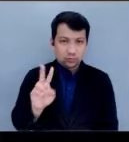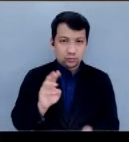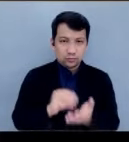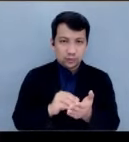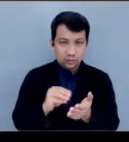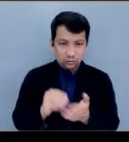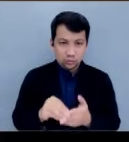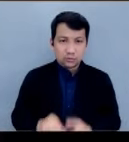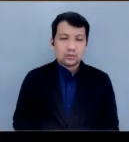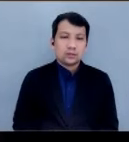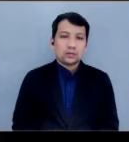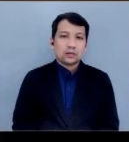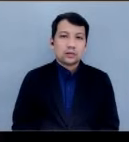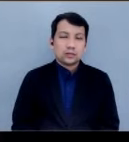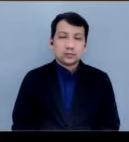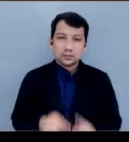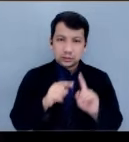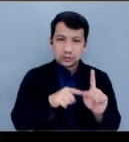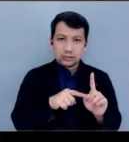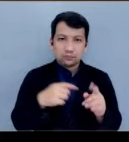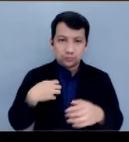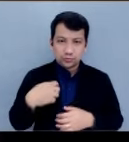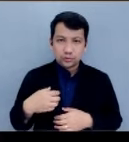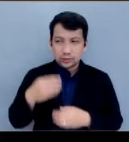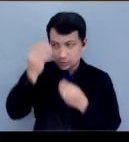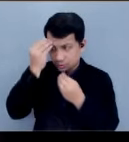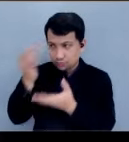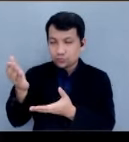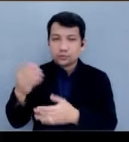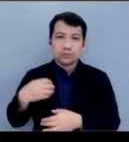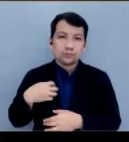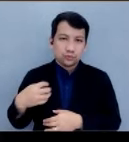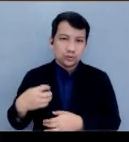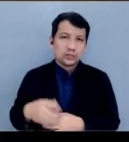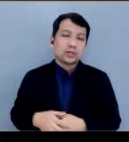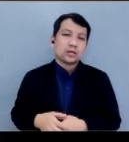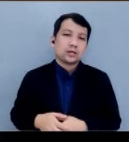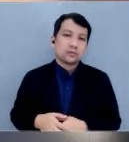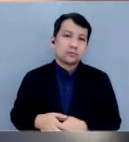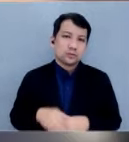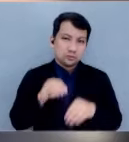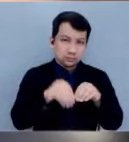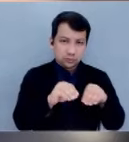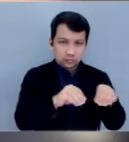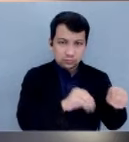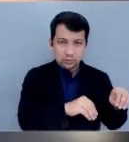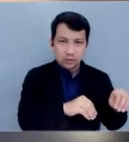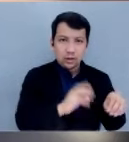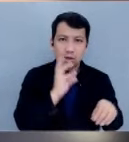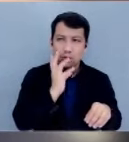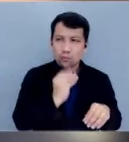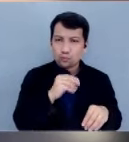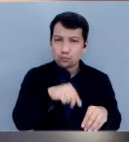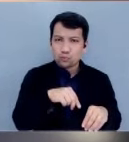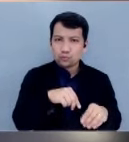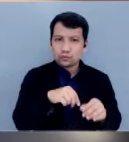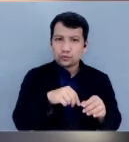Police, isang tipster ang nagtimbring sa marijuana plantation. Inaalam pa kung sinong nasa likod ng nabistong illegal na